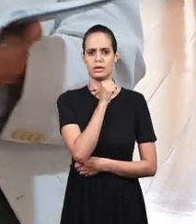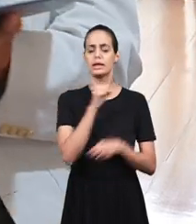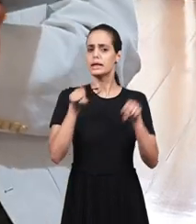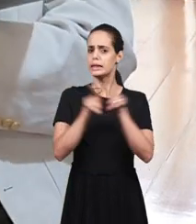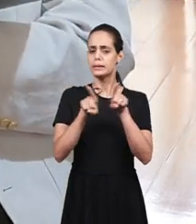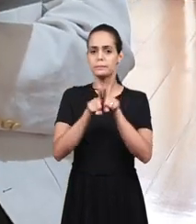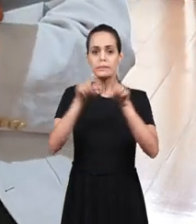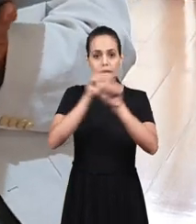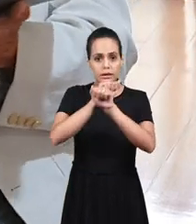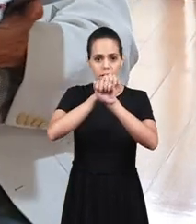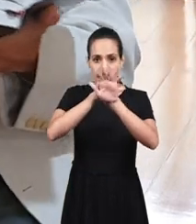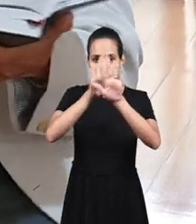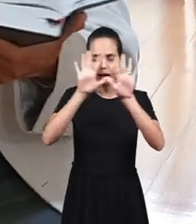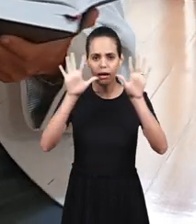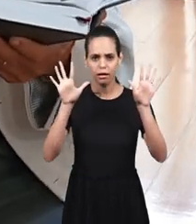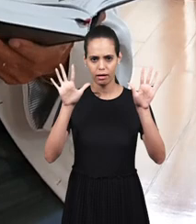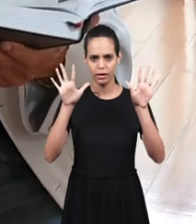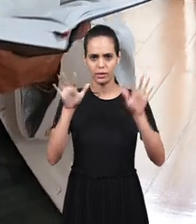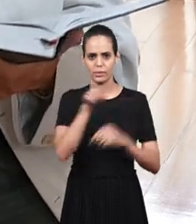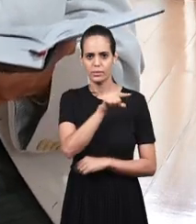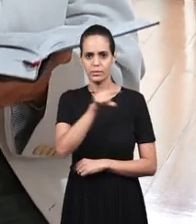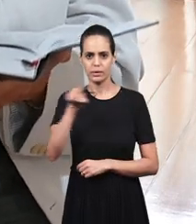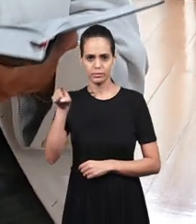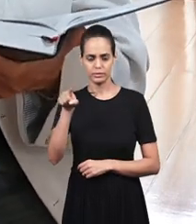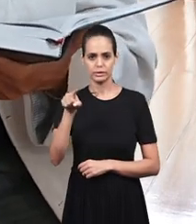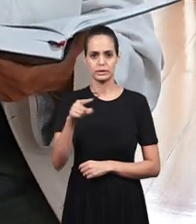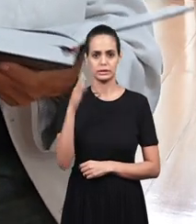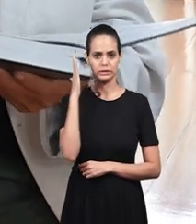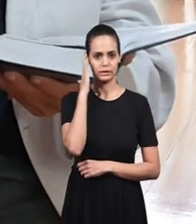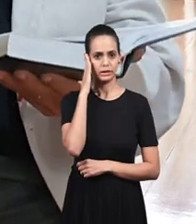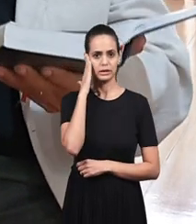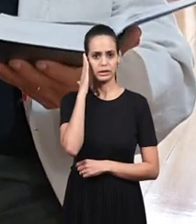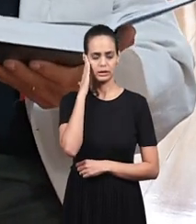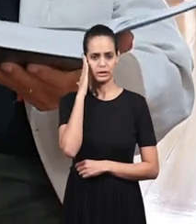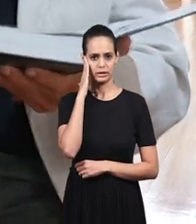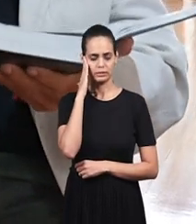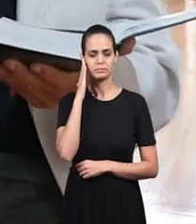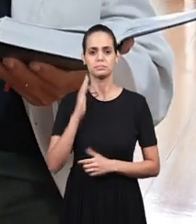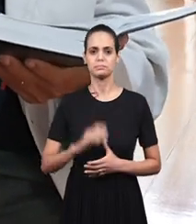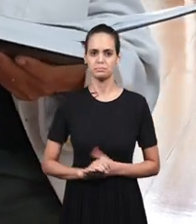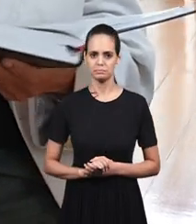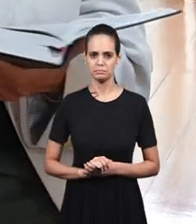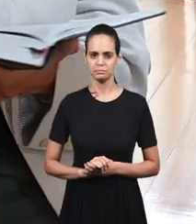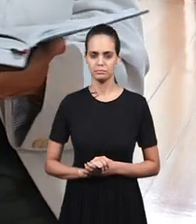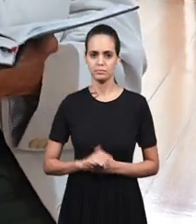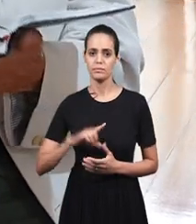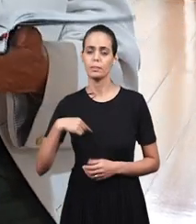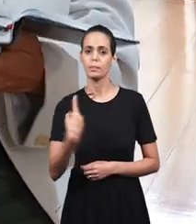vraisemblance. Donc, nous parlons cela de manière très rapide et très claire.